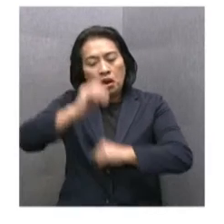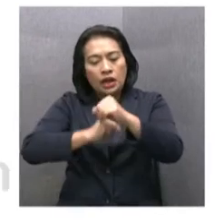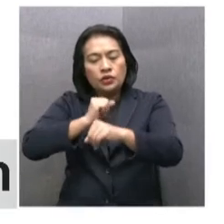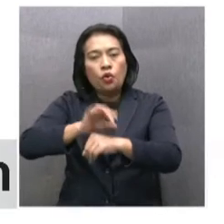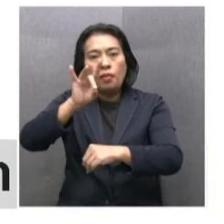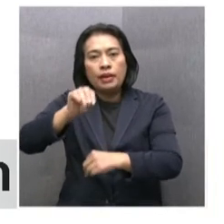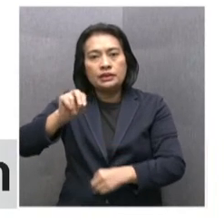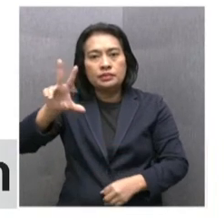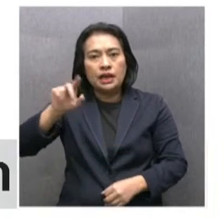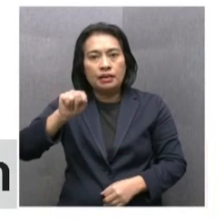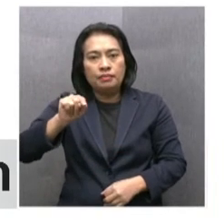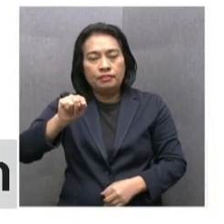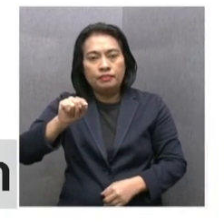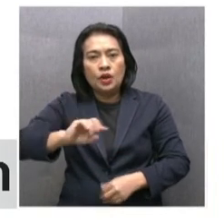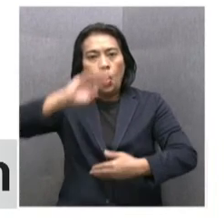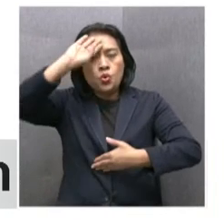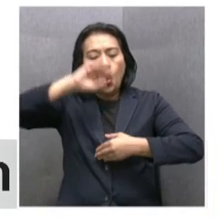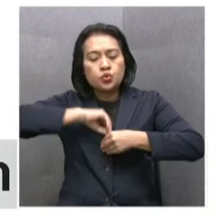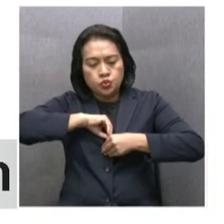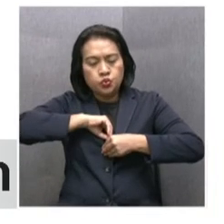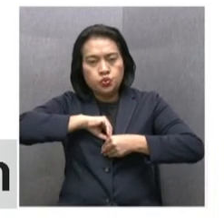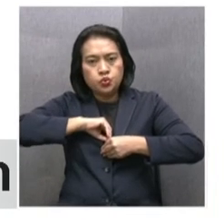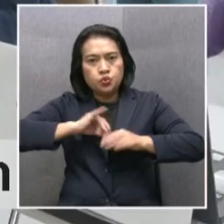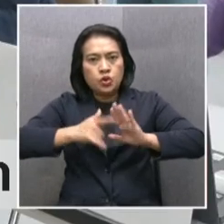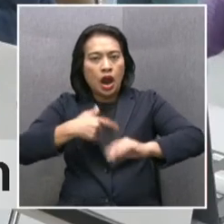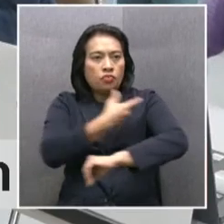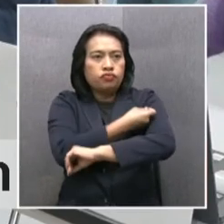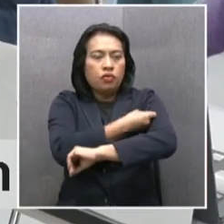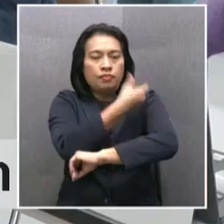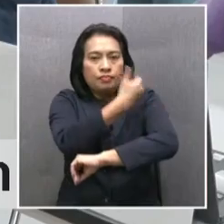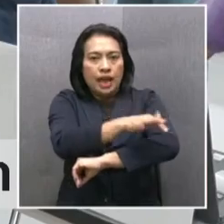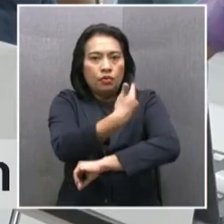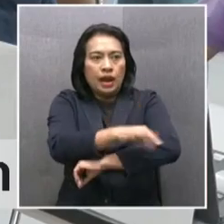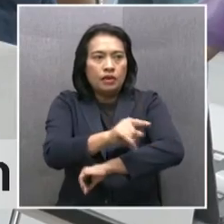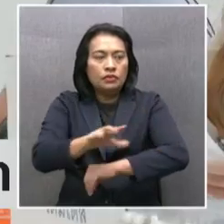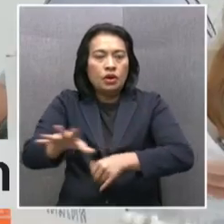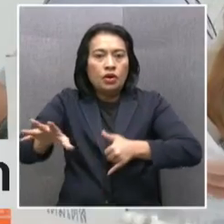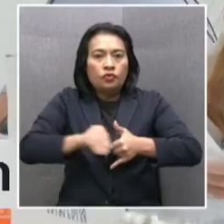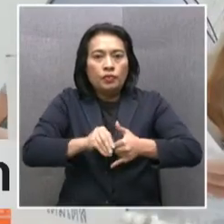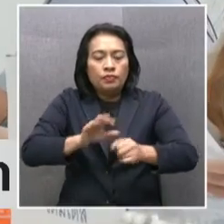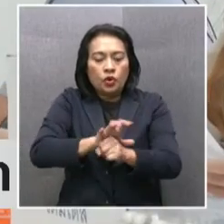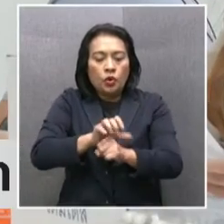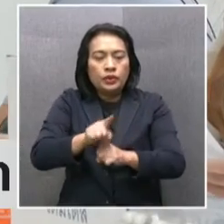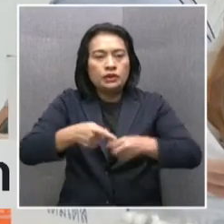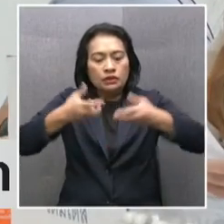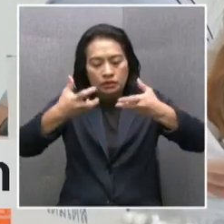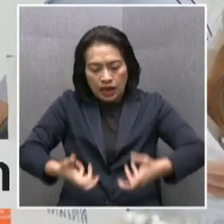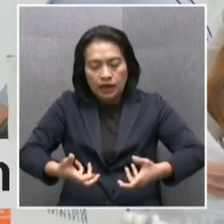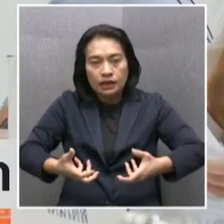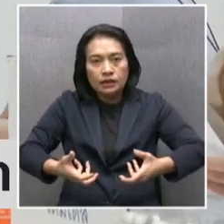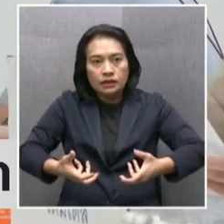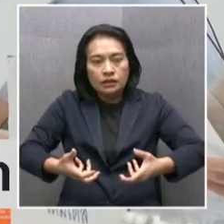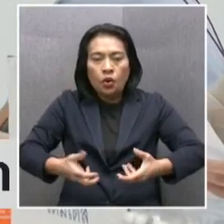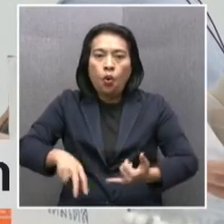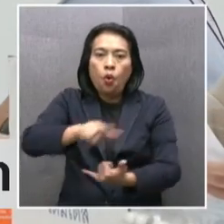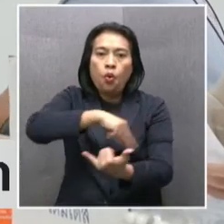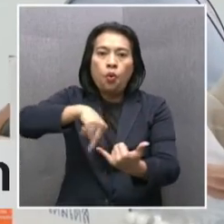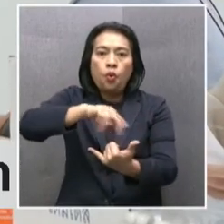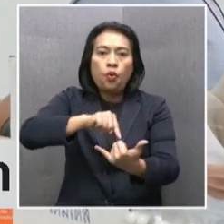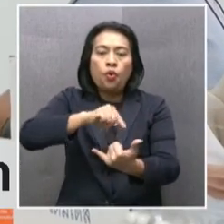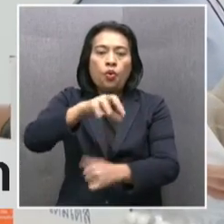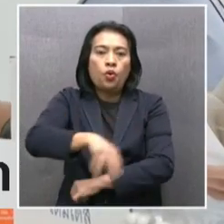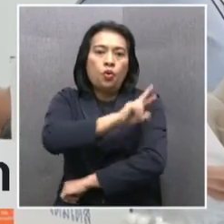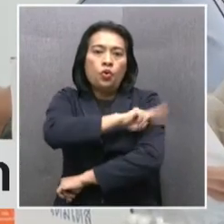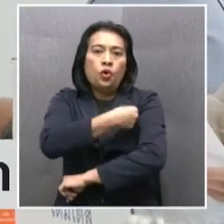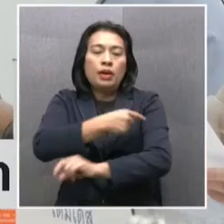ปีที่มีโรคประจำตัวแล้วก็ฉีดวัคซีนหลายเข็มเลยนะครับปรากฏว่าติดโควิดซ้ำอาการหนักเลยนะครับโหรักษาอยู่โรงพยาบาล